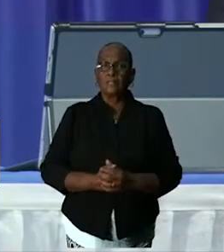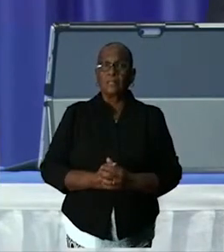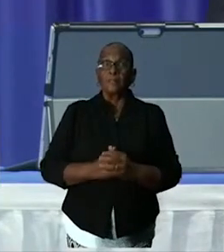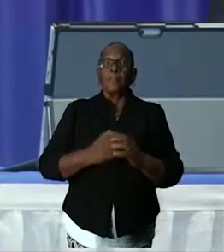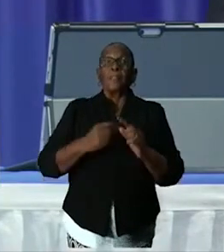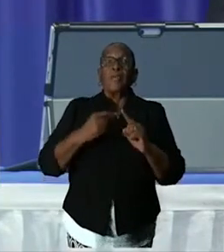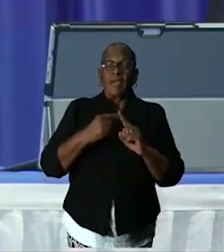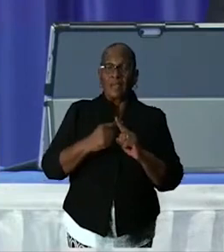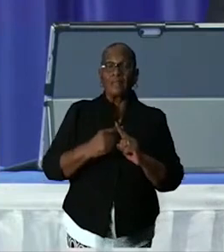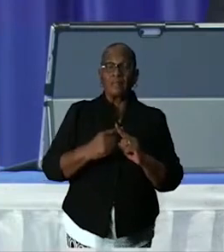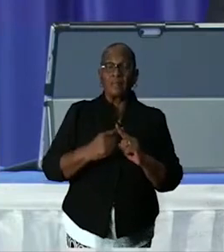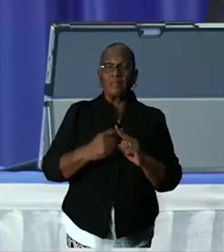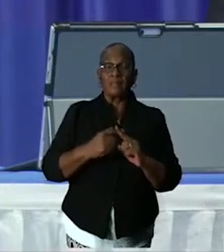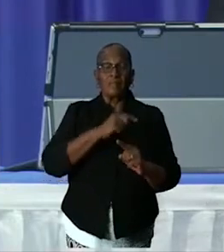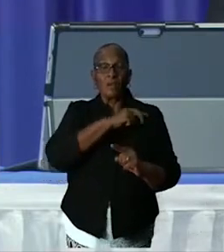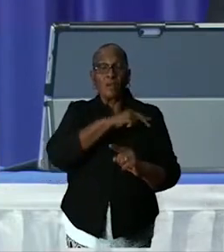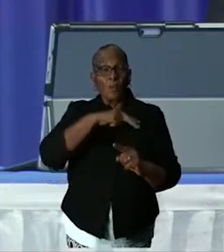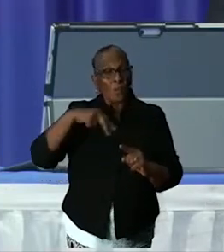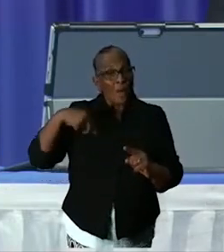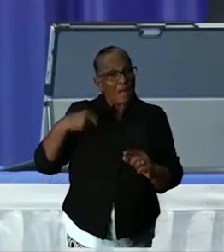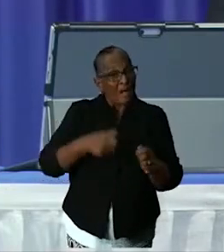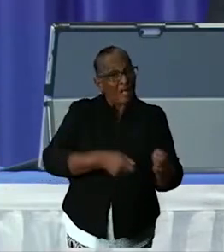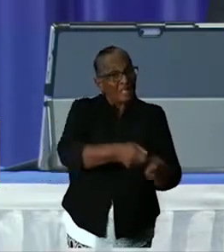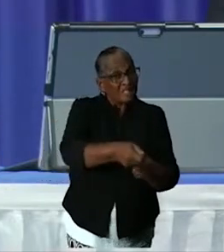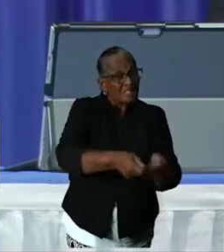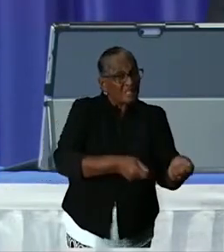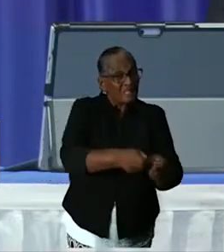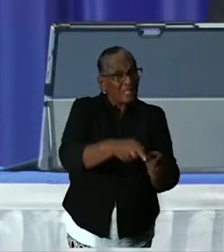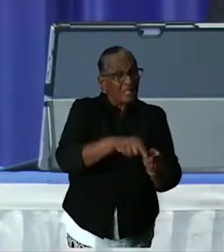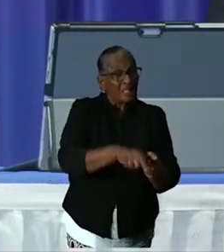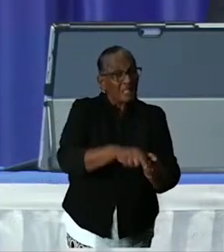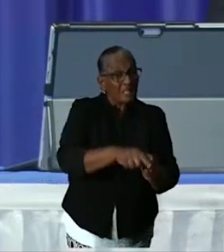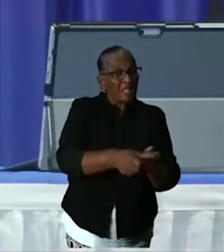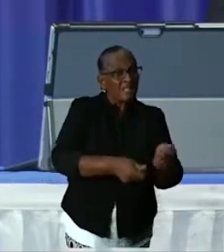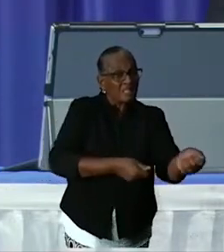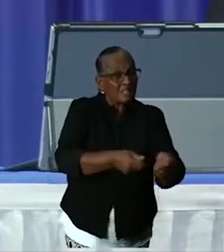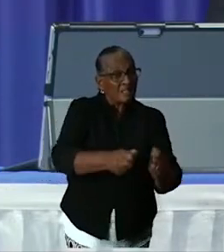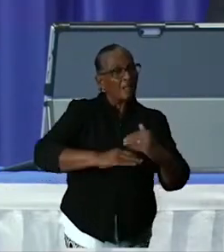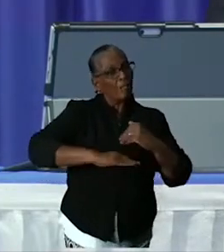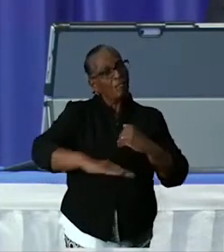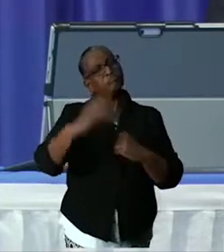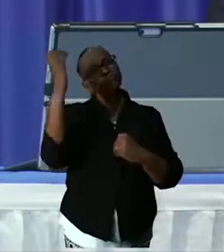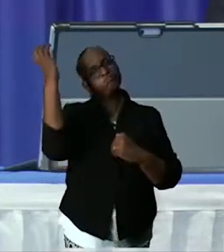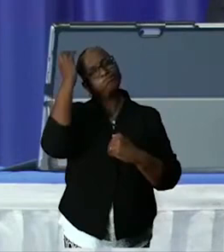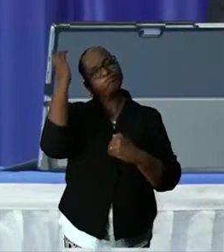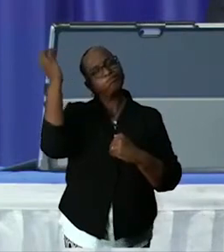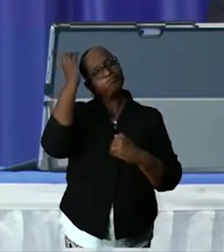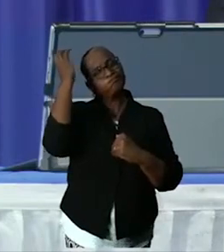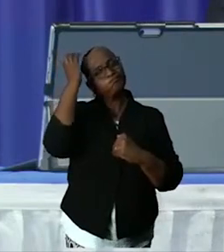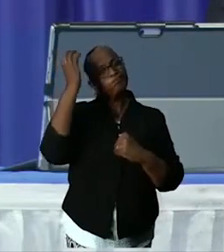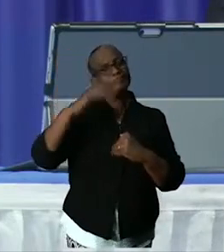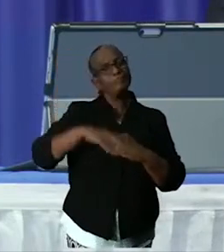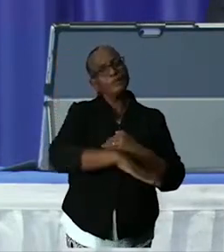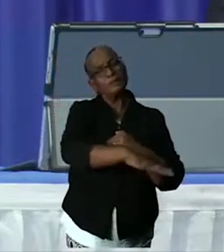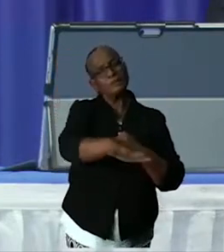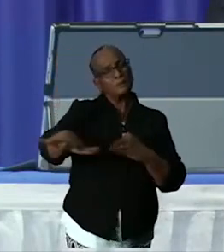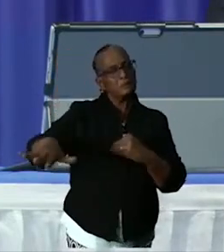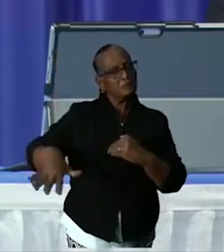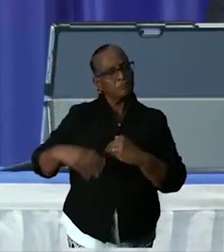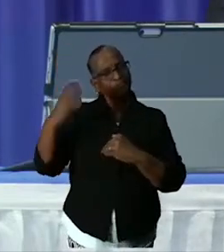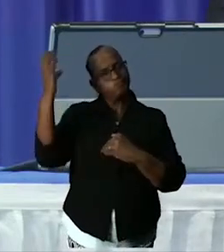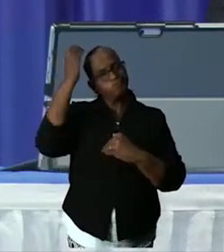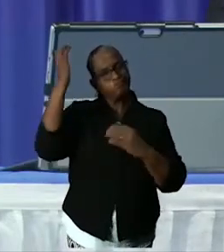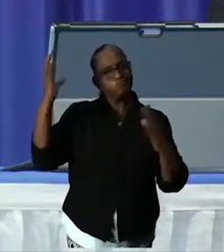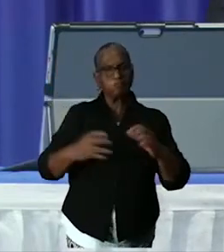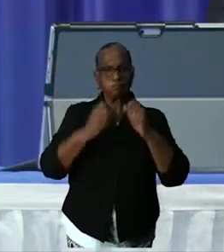En we zijn als regering bezorgd. We zijn als land bezorgd, we zijn als natie bezorgd, we zijn als samenleving